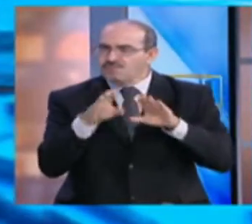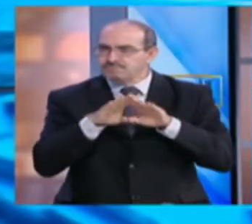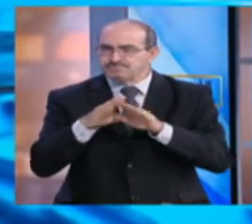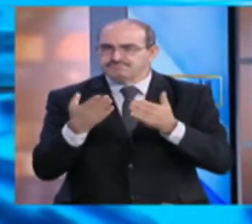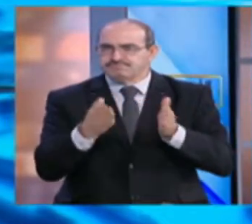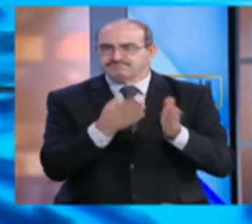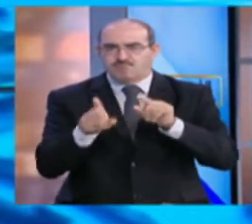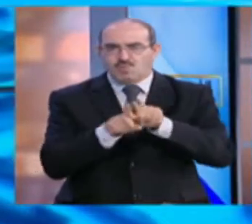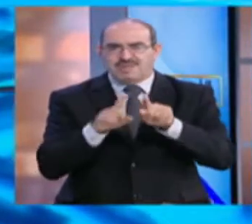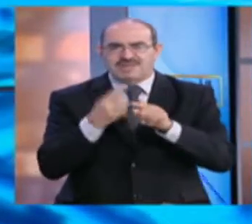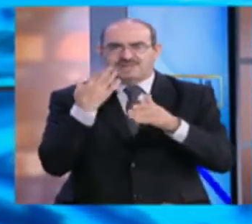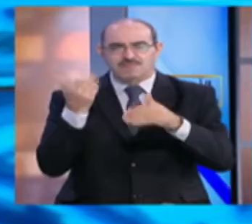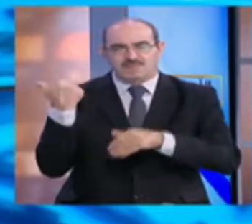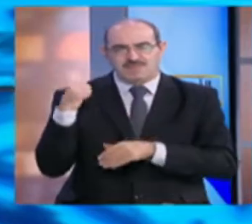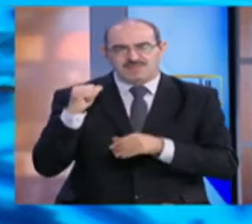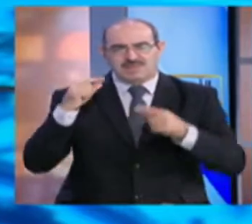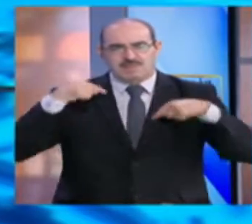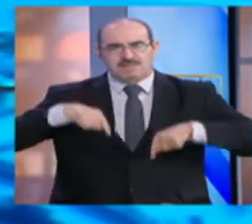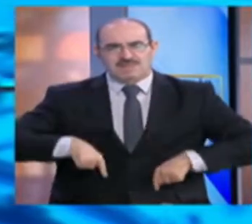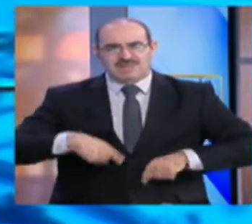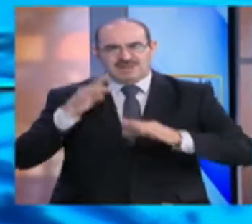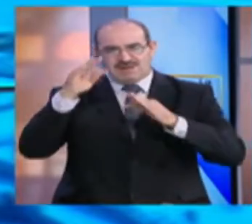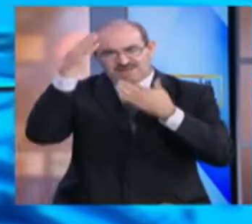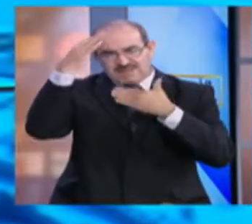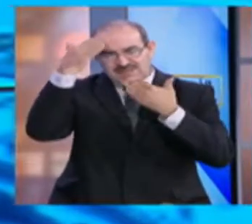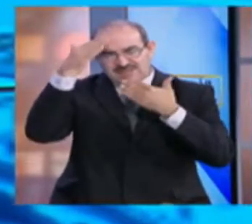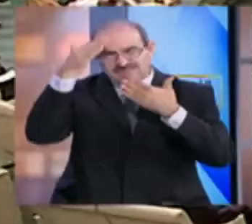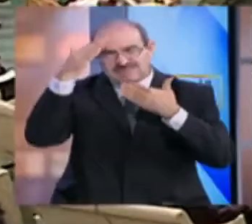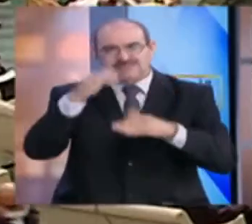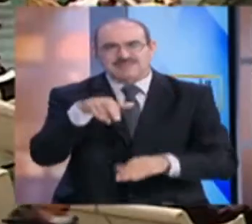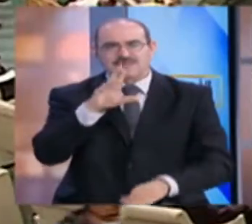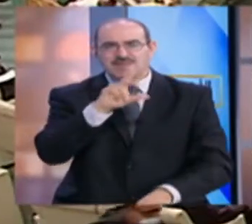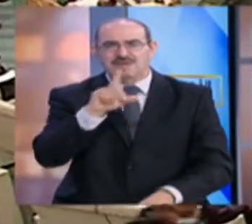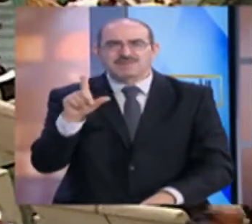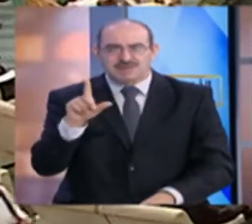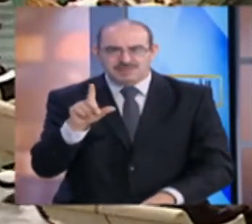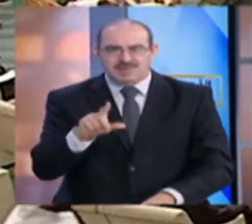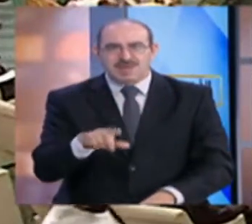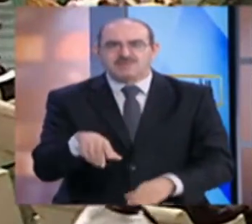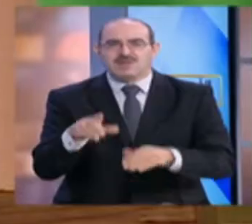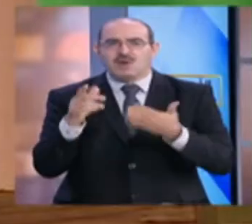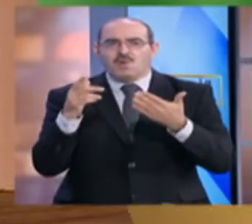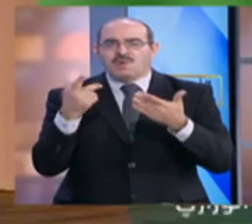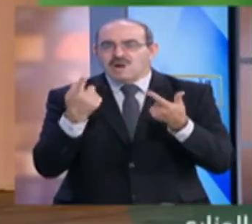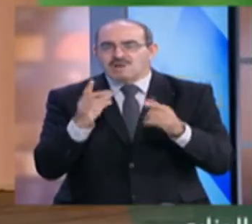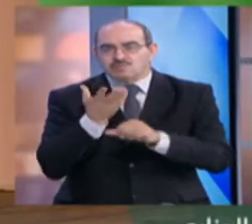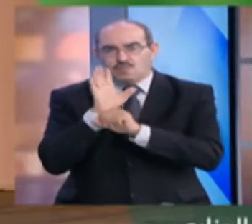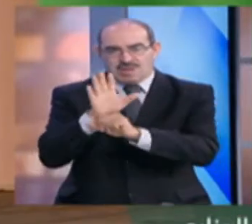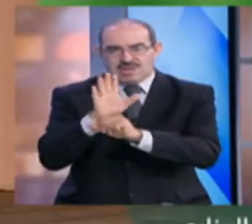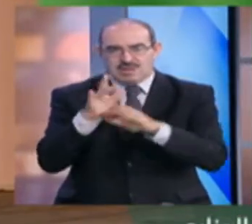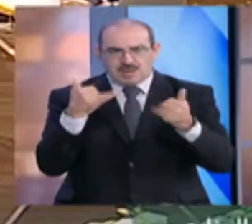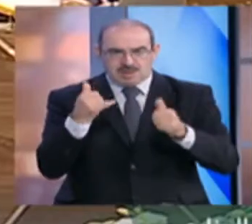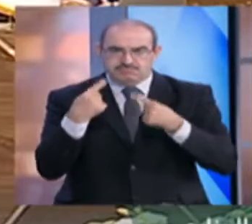هذا وقد ترأس وزير الشؤون الخارجية والجالية الوطنية بالخارج رمطان العمامرة الوفد